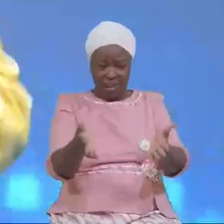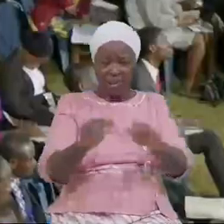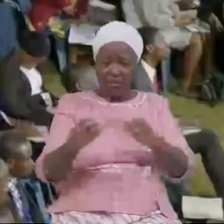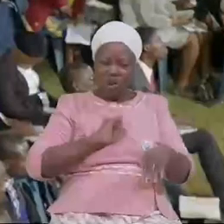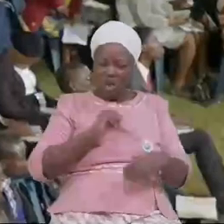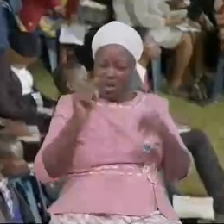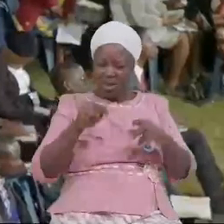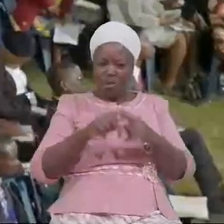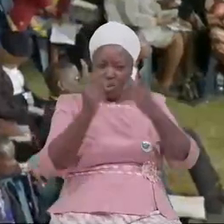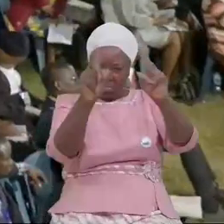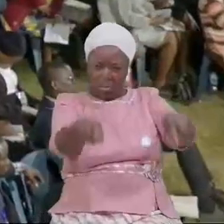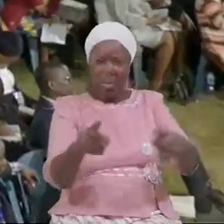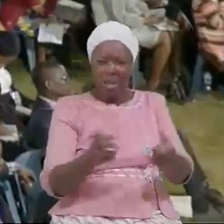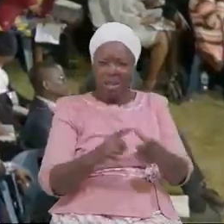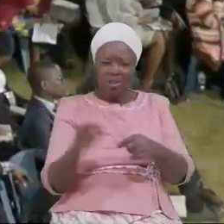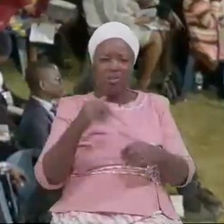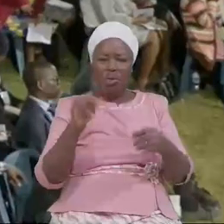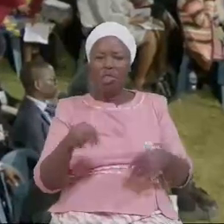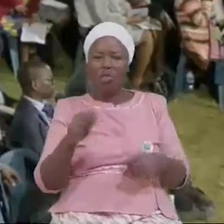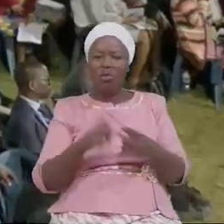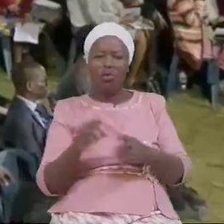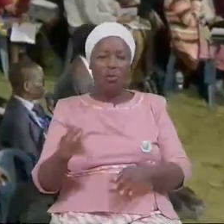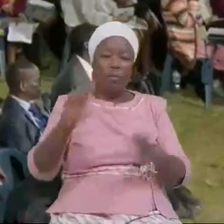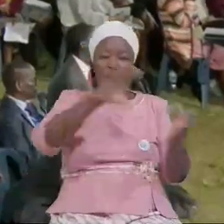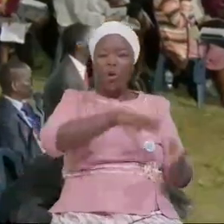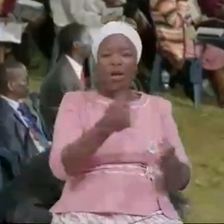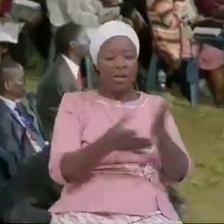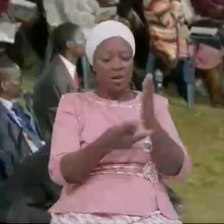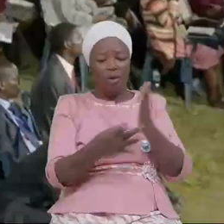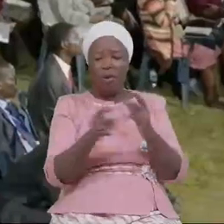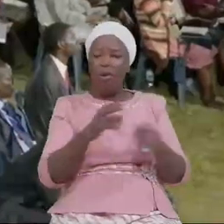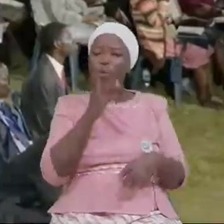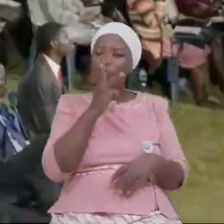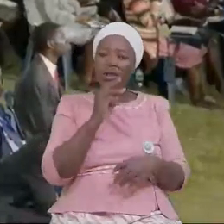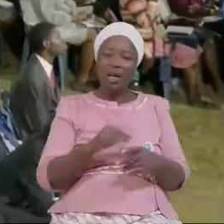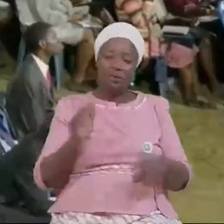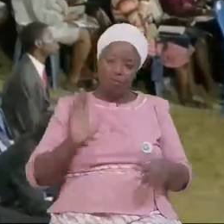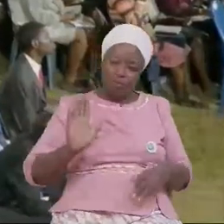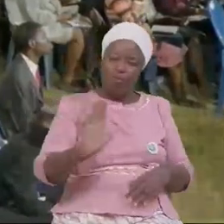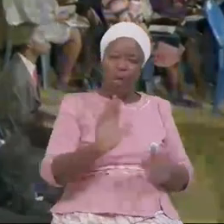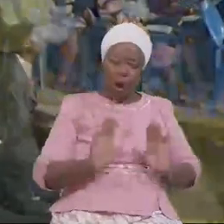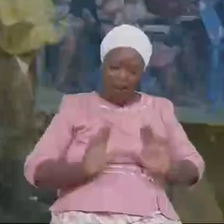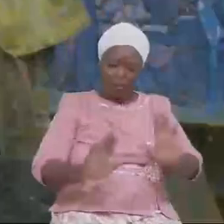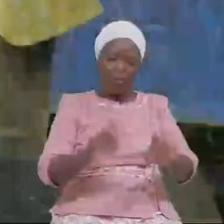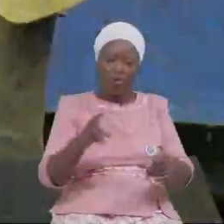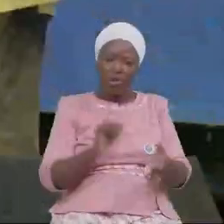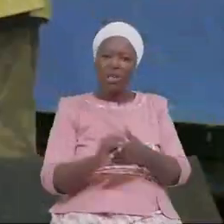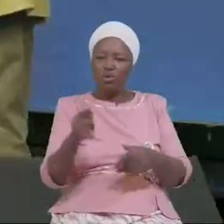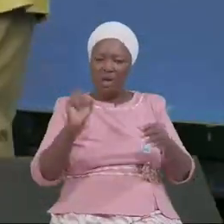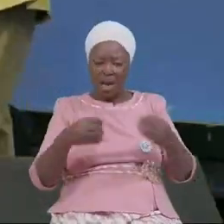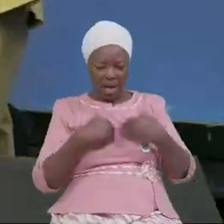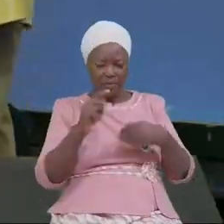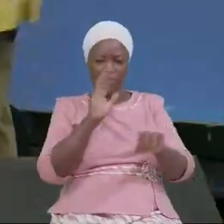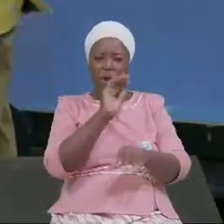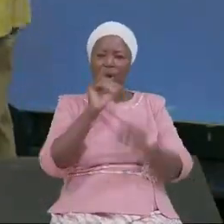qu'on doit venir verser de l'eau sur vous, de l'huile sur vous, vous pousser pour que vous ayez votre miracle? Même